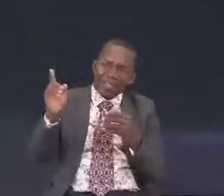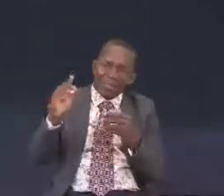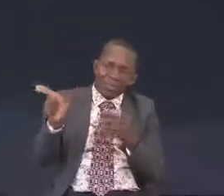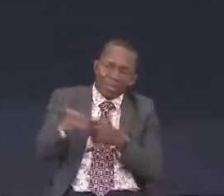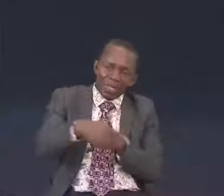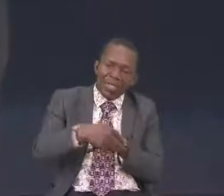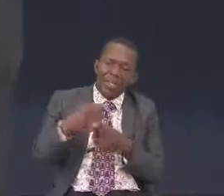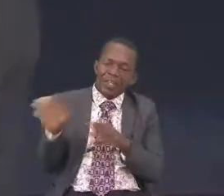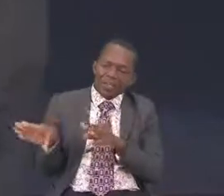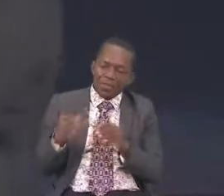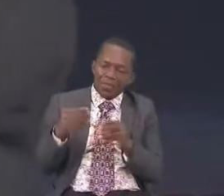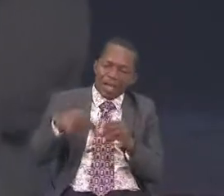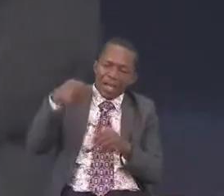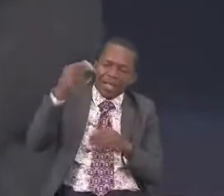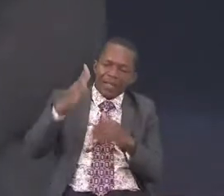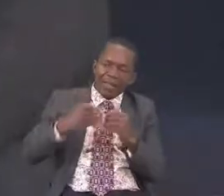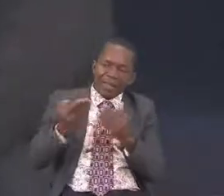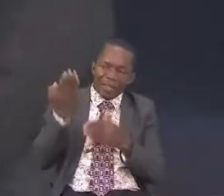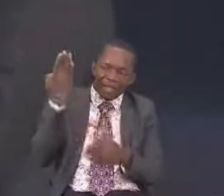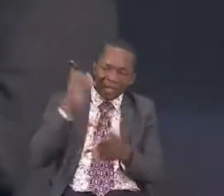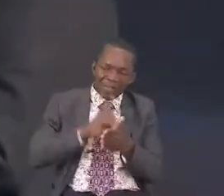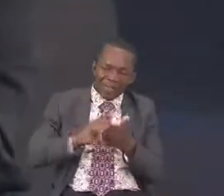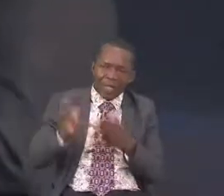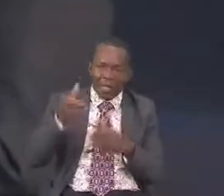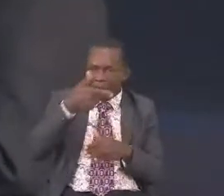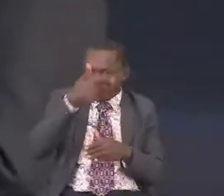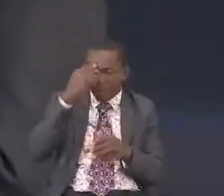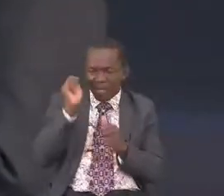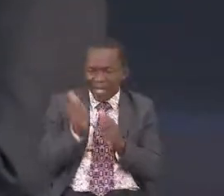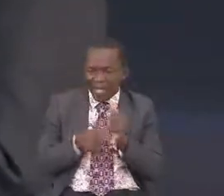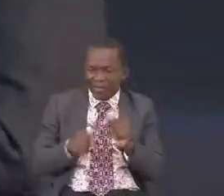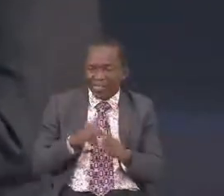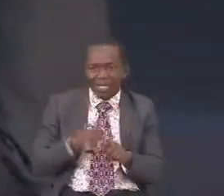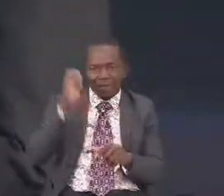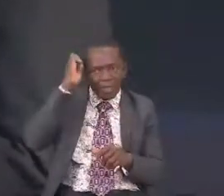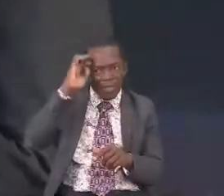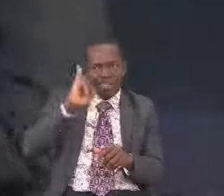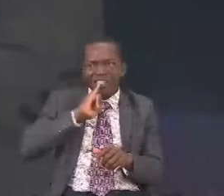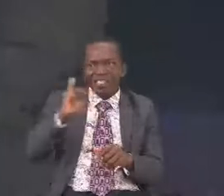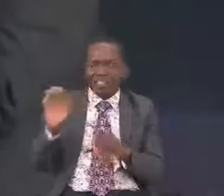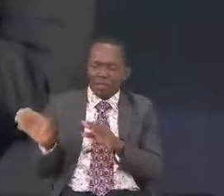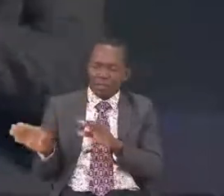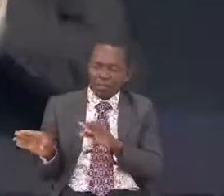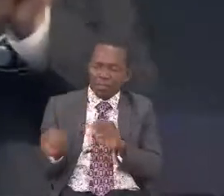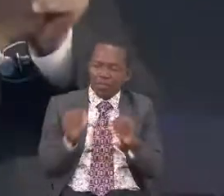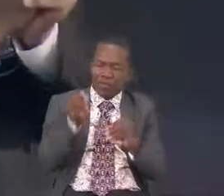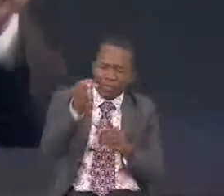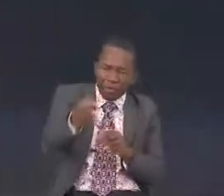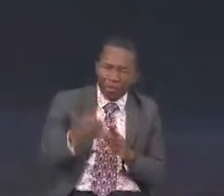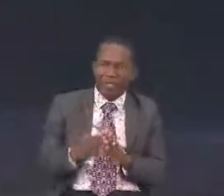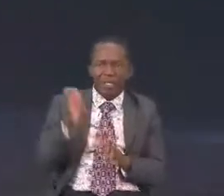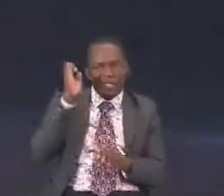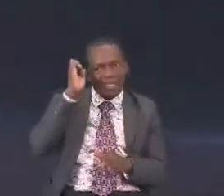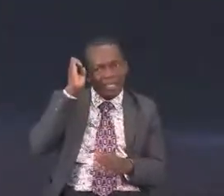cette semaine. Parce que chaque fois, il progressait. Chaque fois, il avançait. Il n'a pas permis à un jour